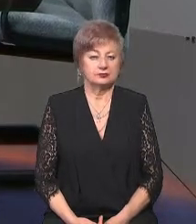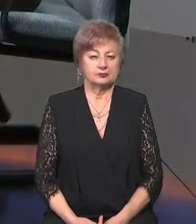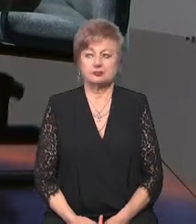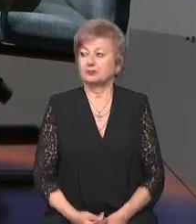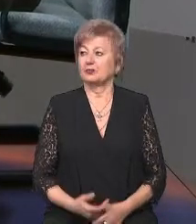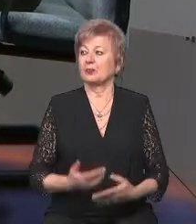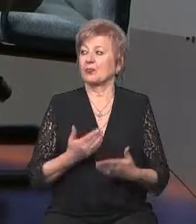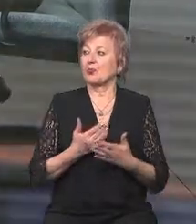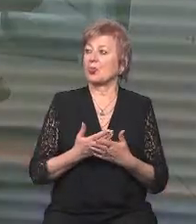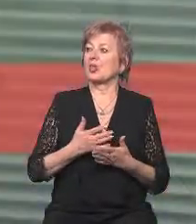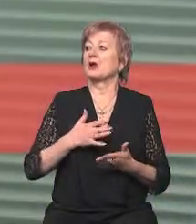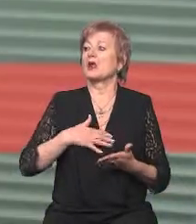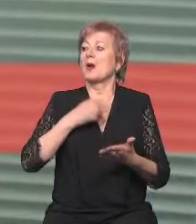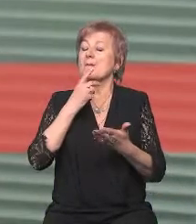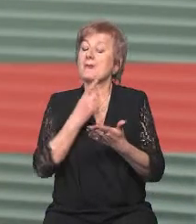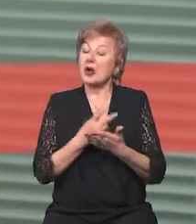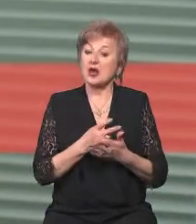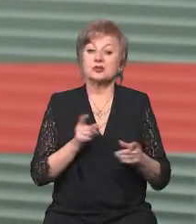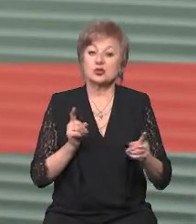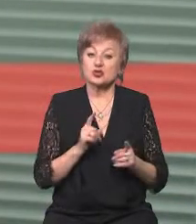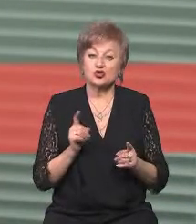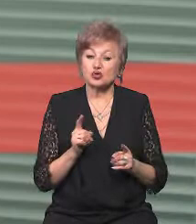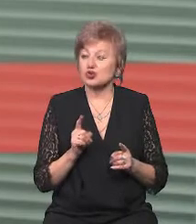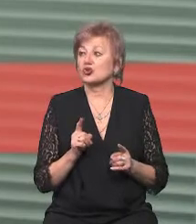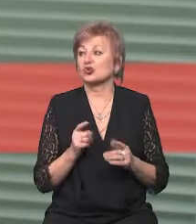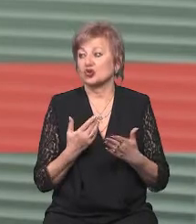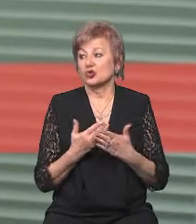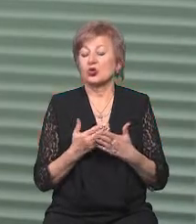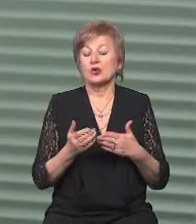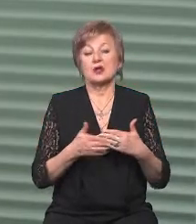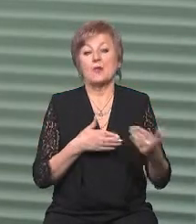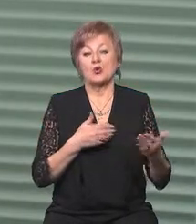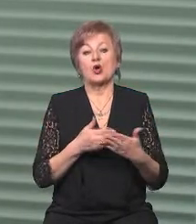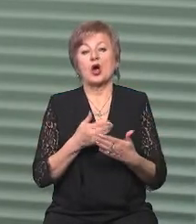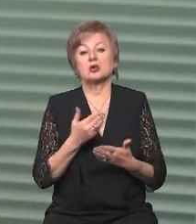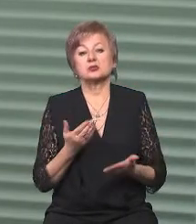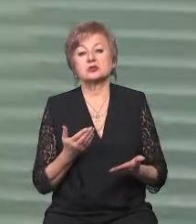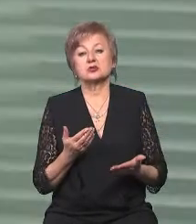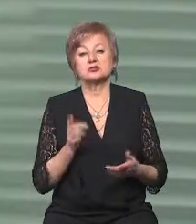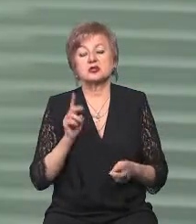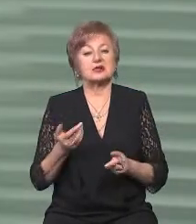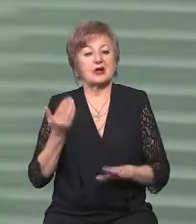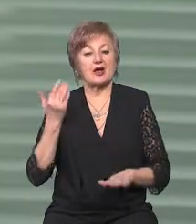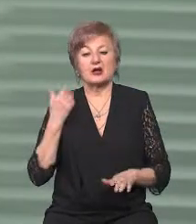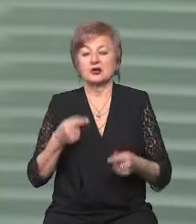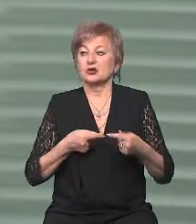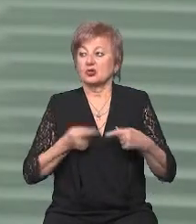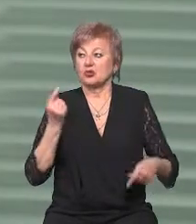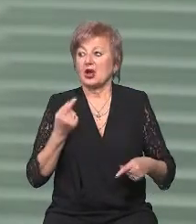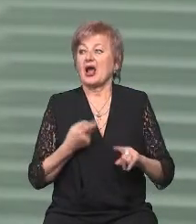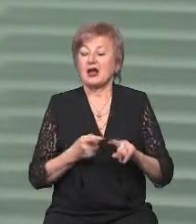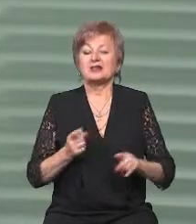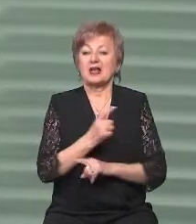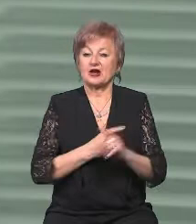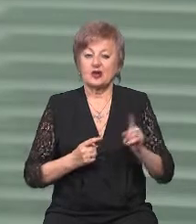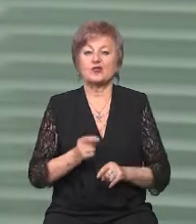Вже на сьогоднішній день вона показує, що те, що вже зроблено, воно вже набагато краще і перспективніше тим, як було раніше. Медреформа не мине